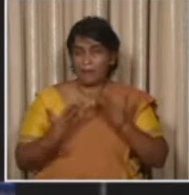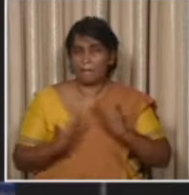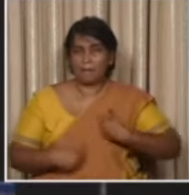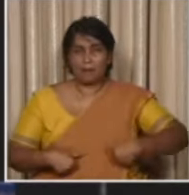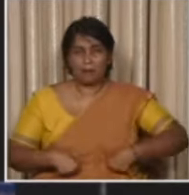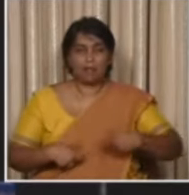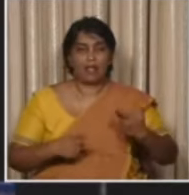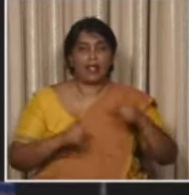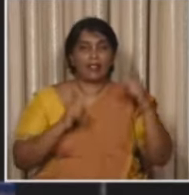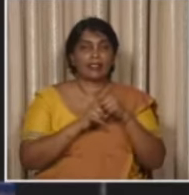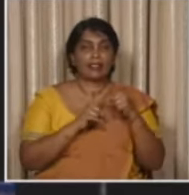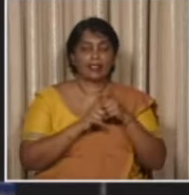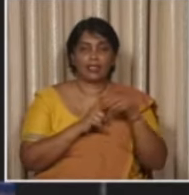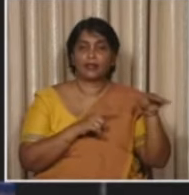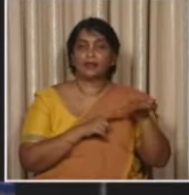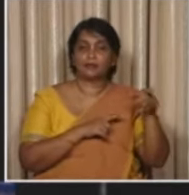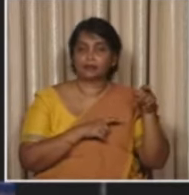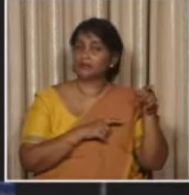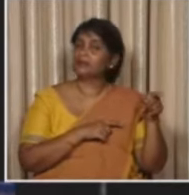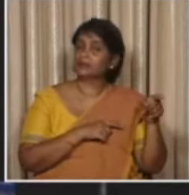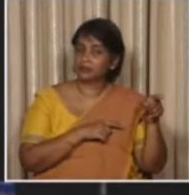දෙහිවල ප්‍රදේශයේ එක්තරා